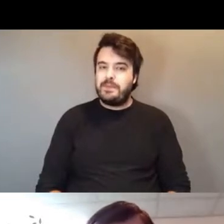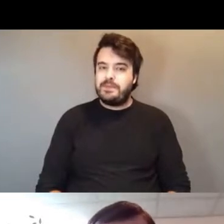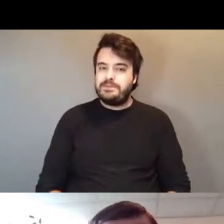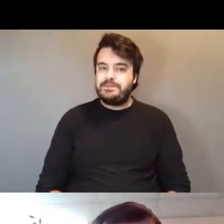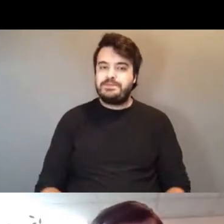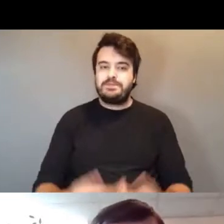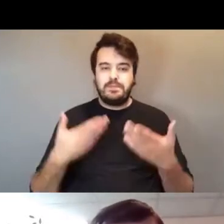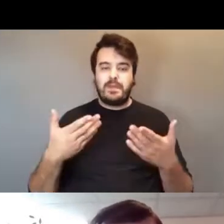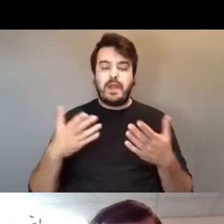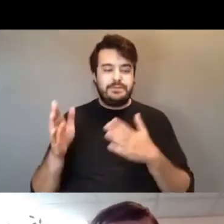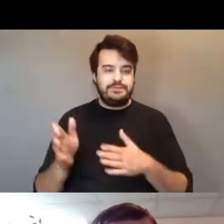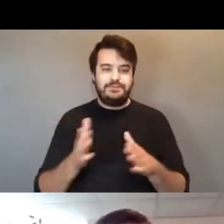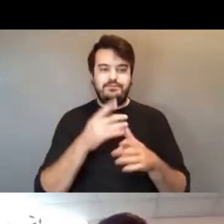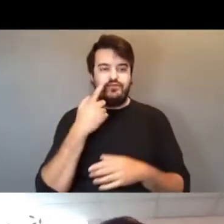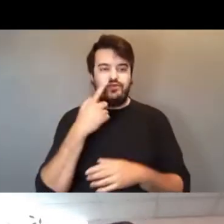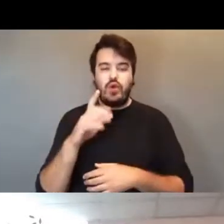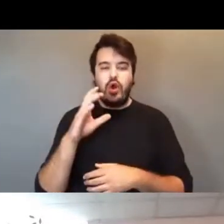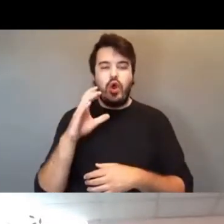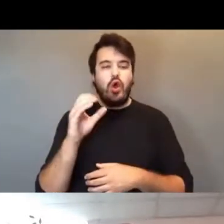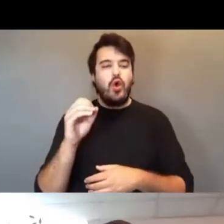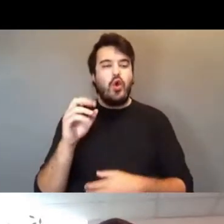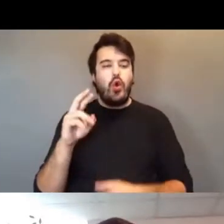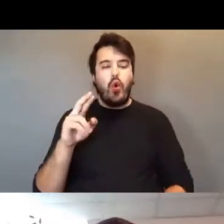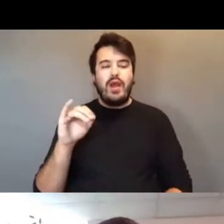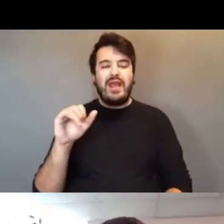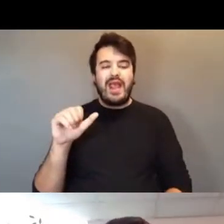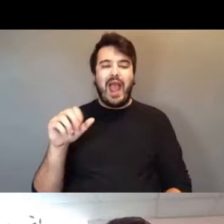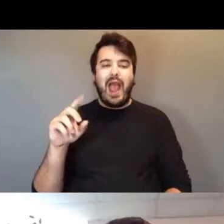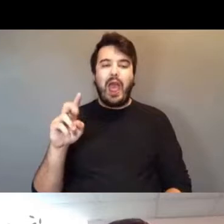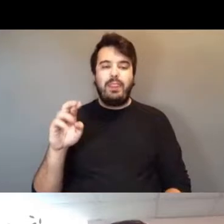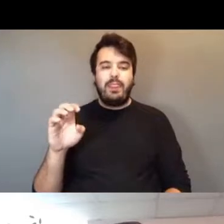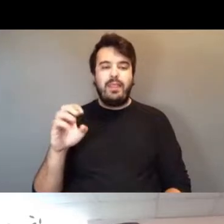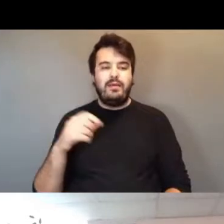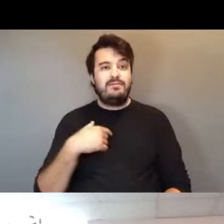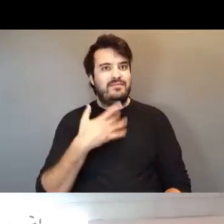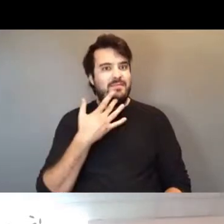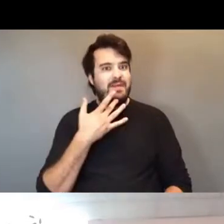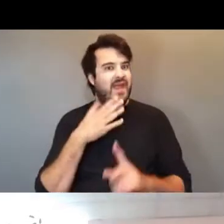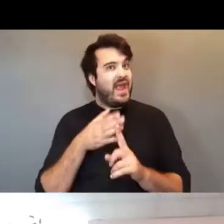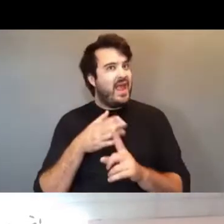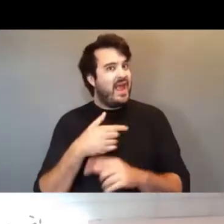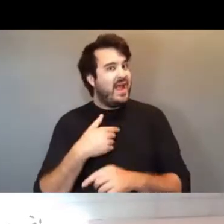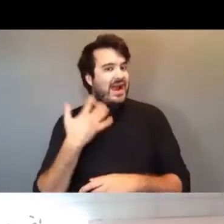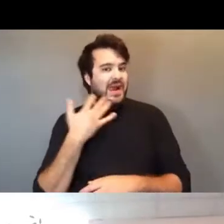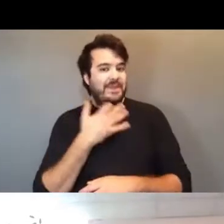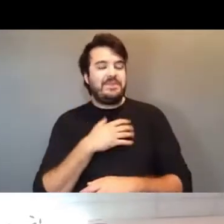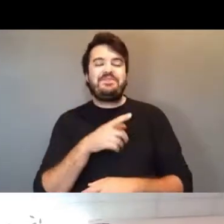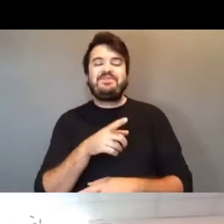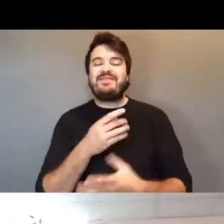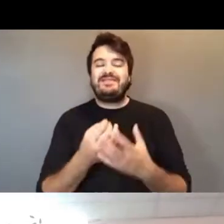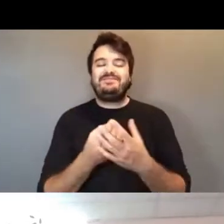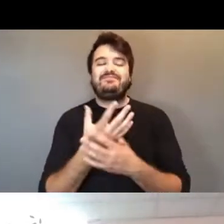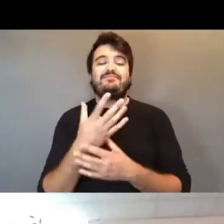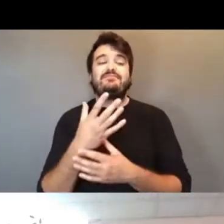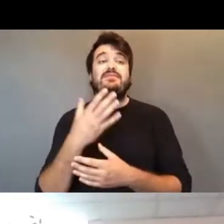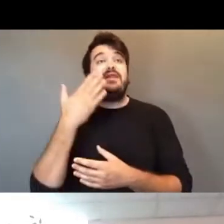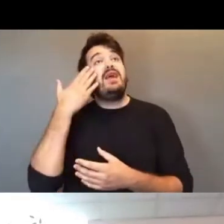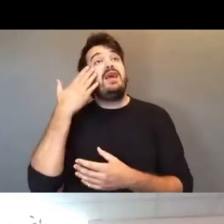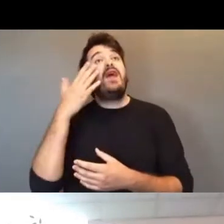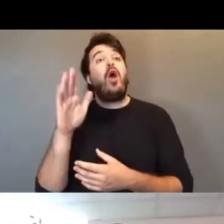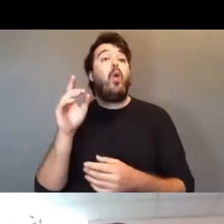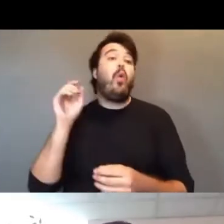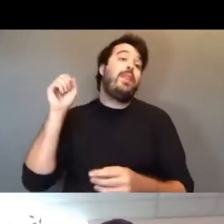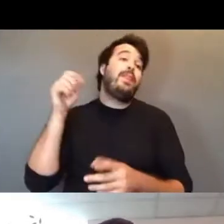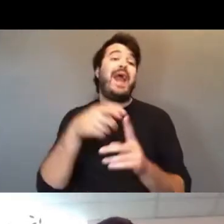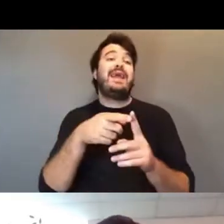Et maintenant, pour la coriandre, ma préférée, eh bien, les semis extérieurs, donc directs, se font